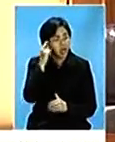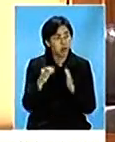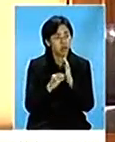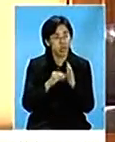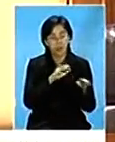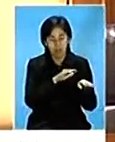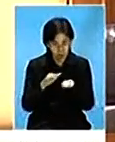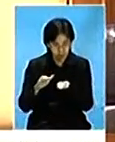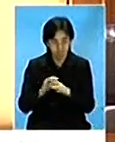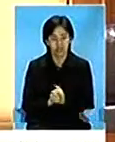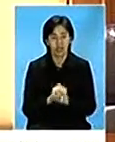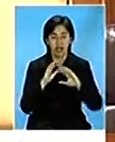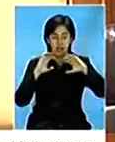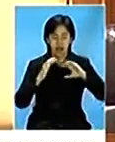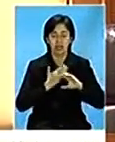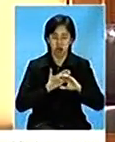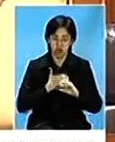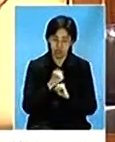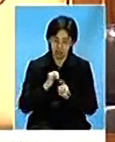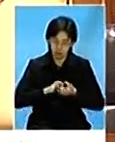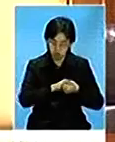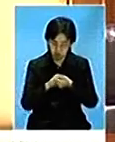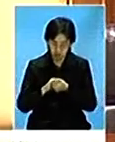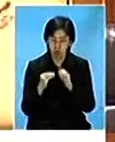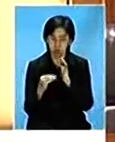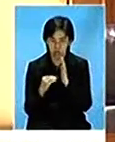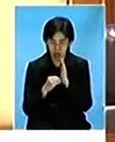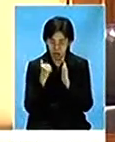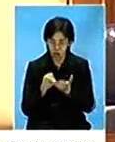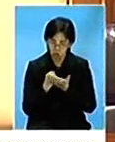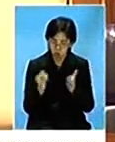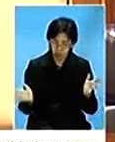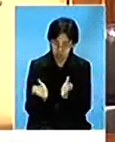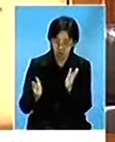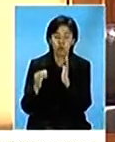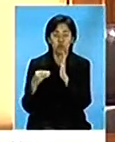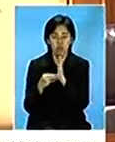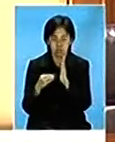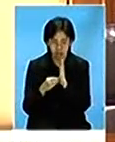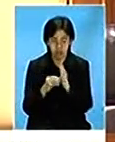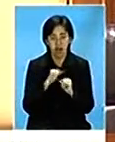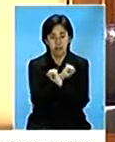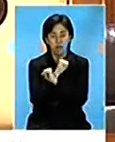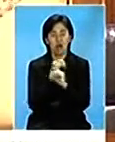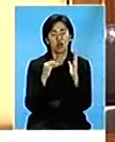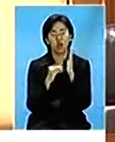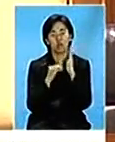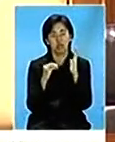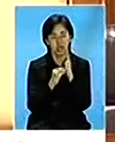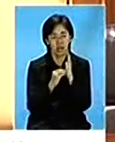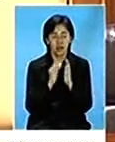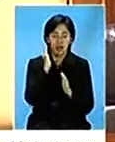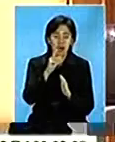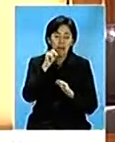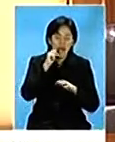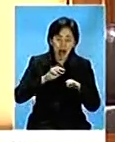นะฮะแล้วก็รัฐบาลพร้อมที่จะทำงานกับกทมนะครับอุ้มหรือช่วยกทมเพื่อปกป้องคนกรุงเทพแล้วก็ใช้ระบบการระ